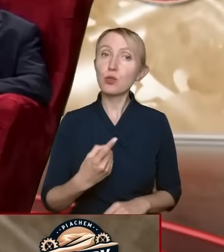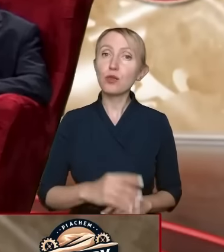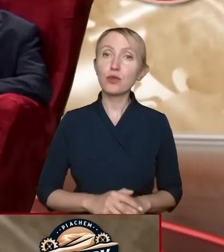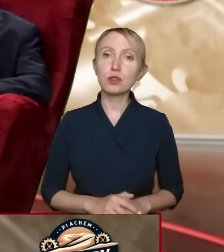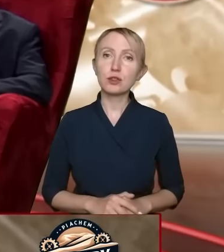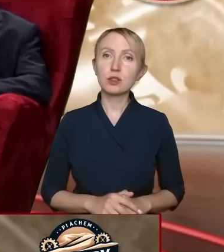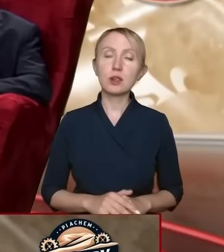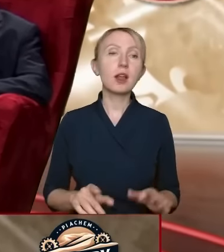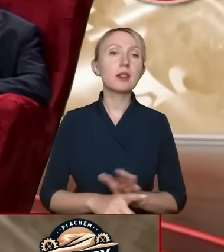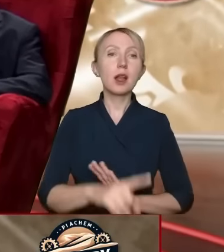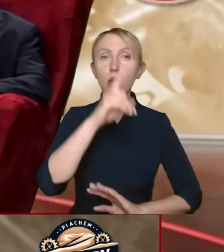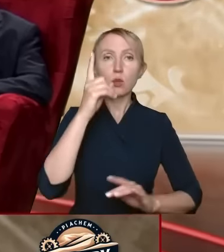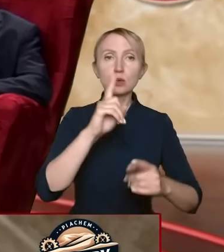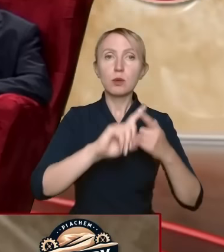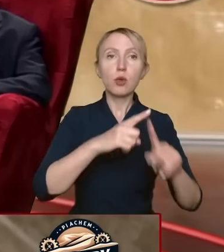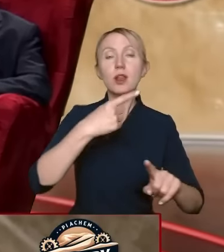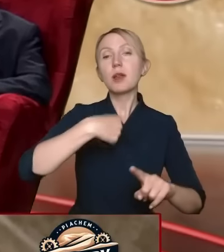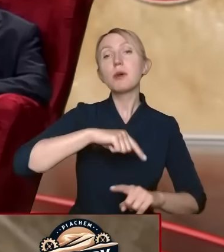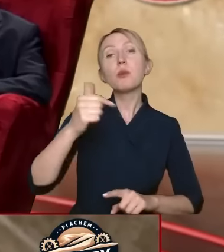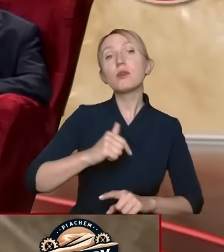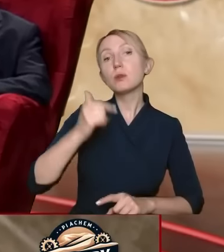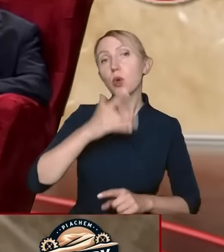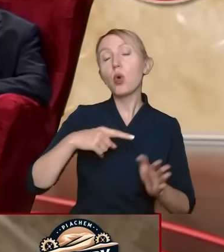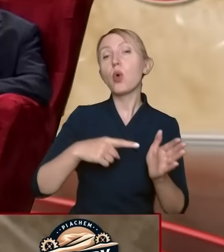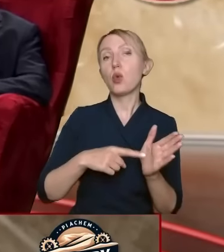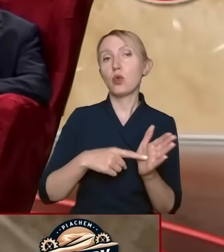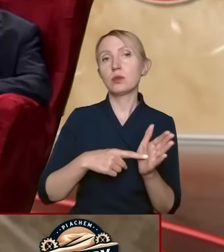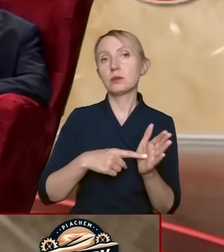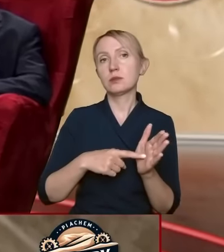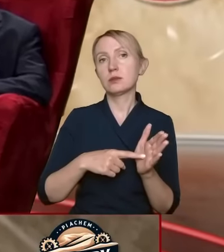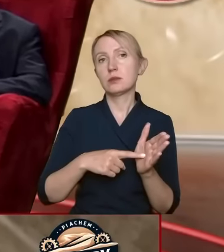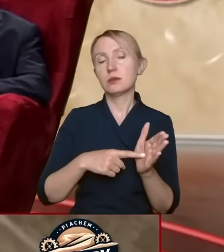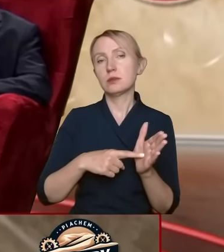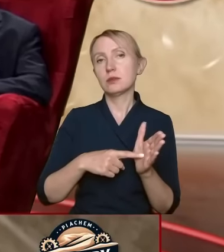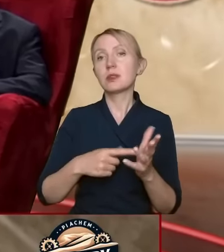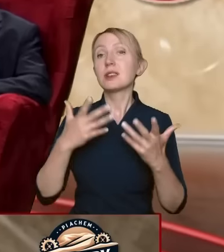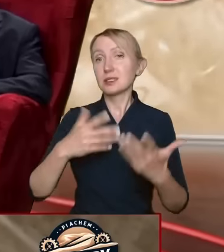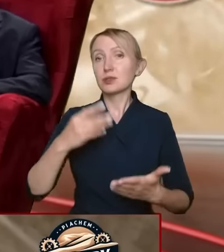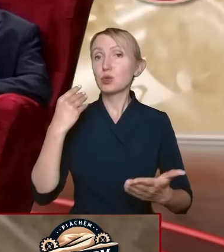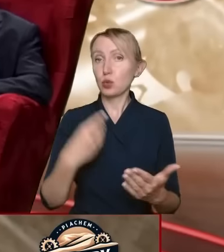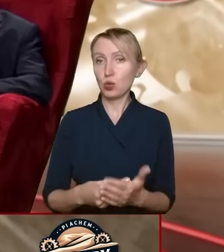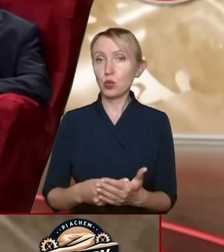i politycy, i myśmy powinni mówić, że ten, kto zechce kupić